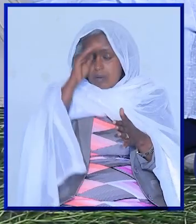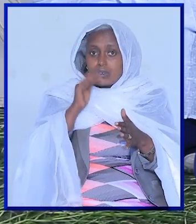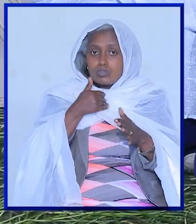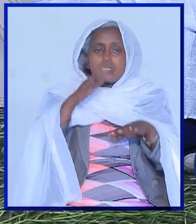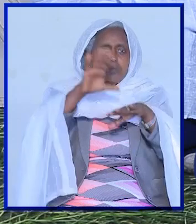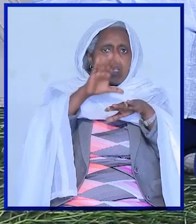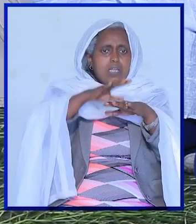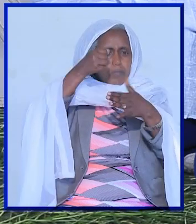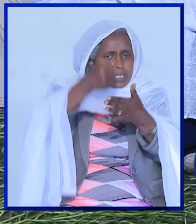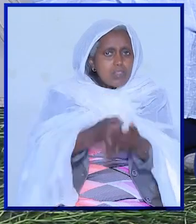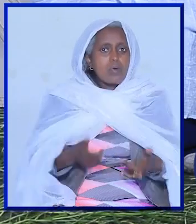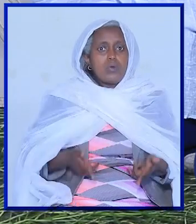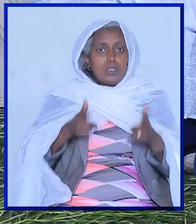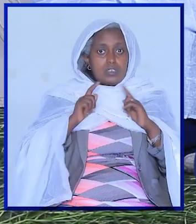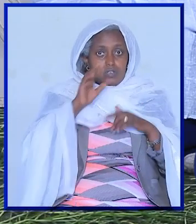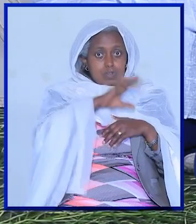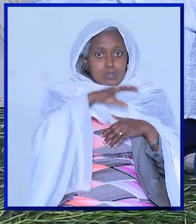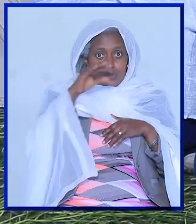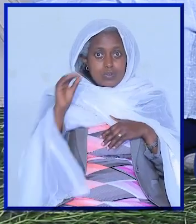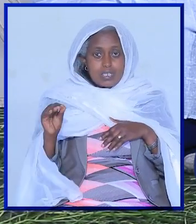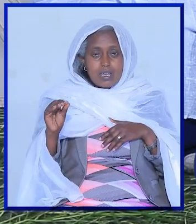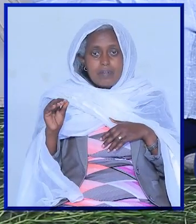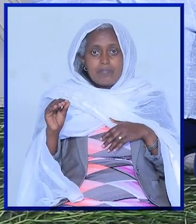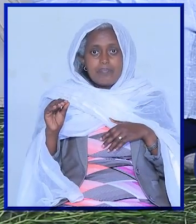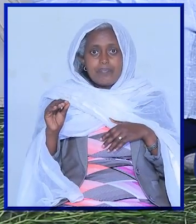በገዳም ጸንተው እንዲኖሩና